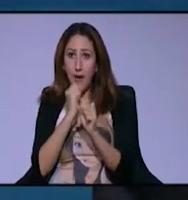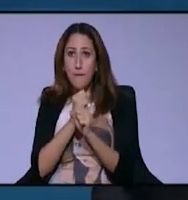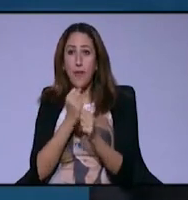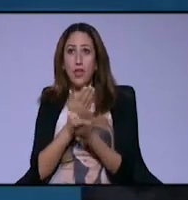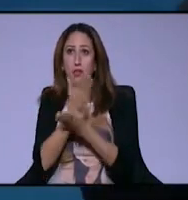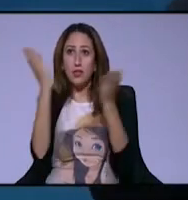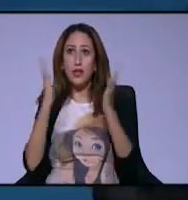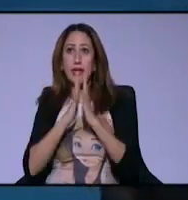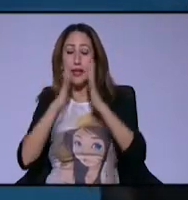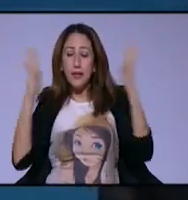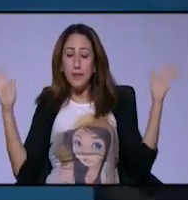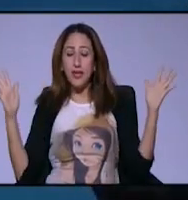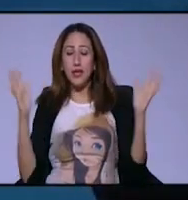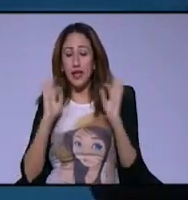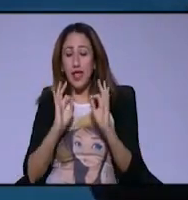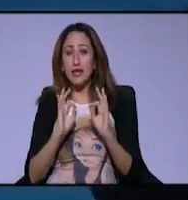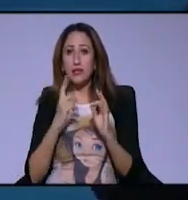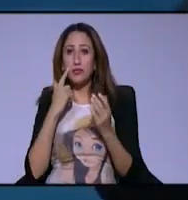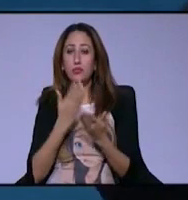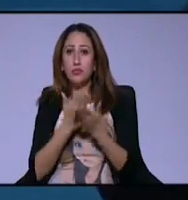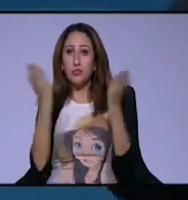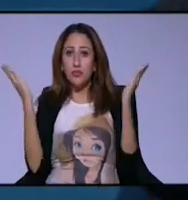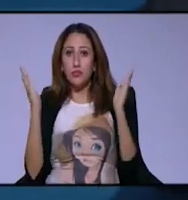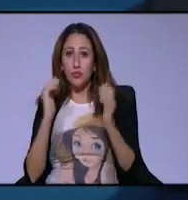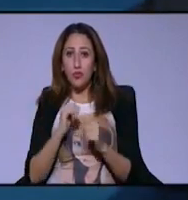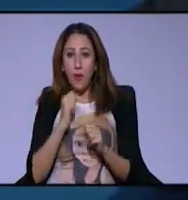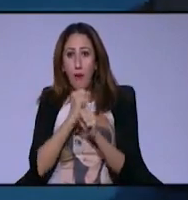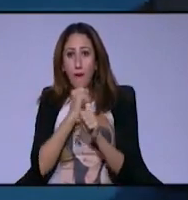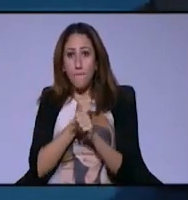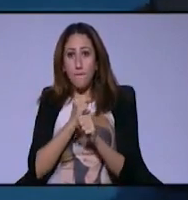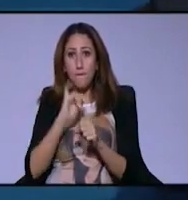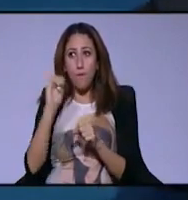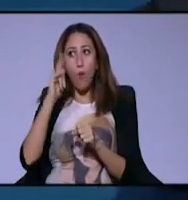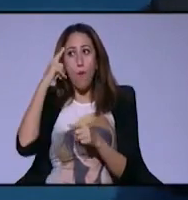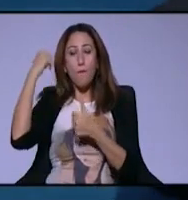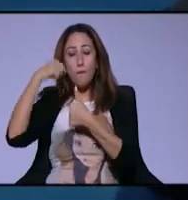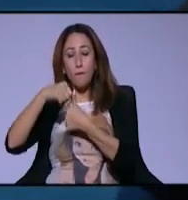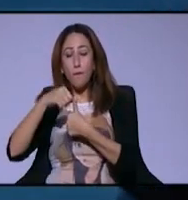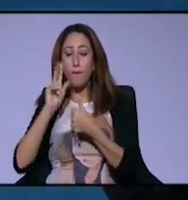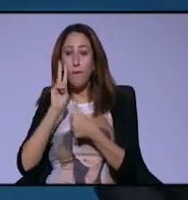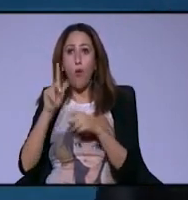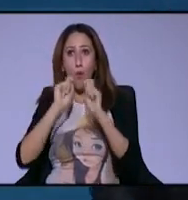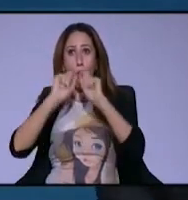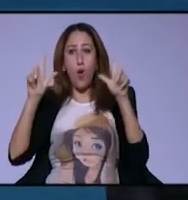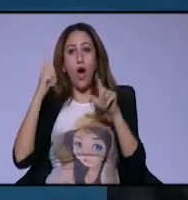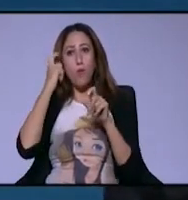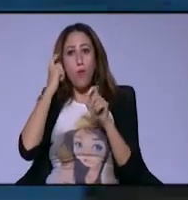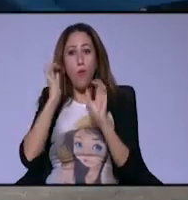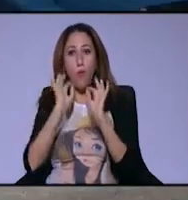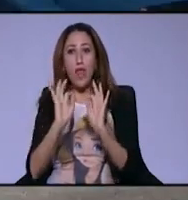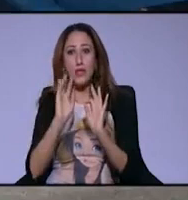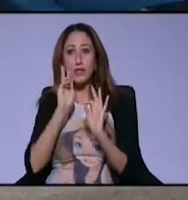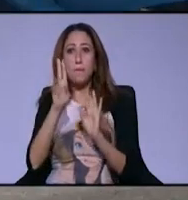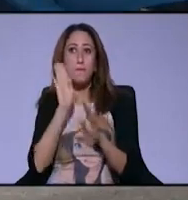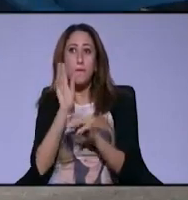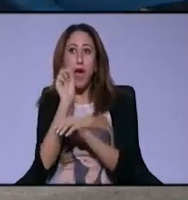ضخم كم كبير من الأعمال التوعوية التي تحفظ العقل والوعي البصري من التزييف.